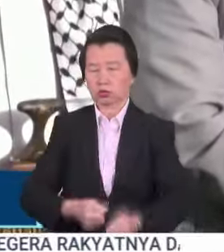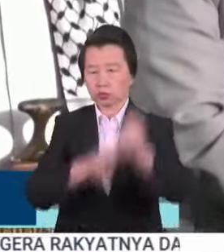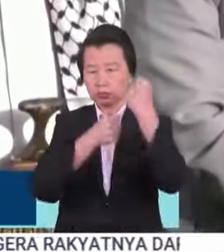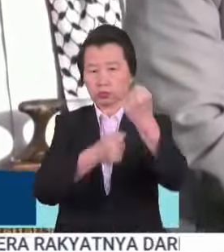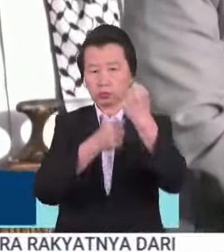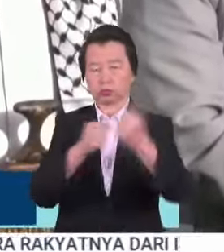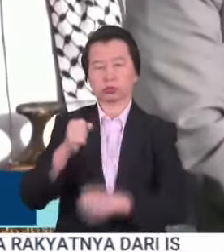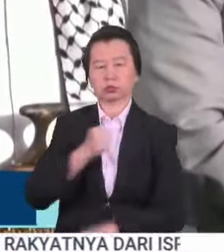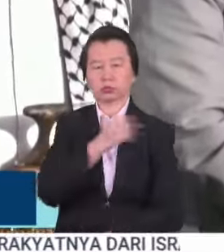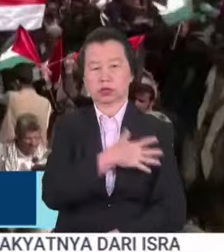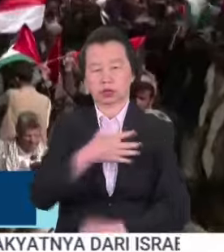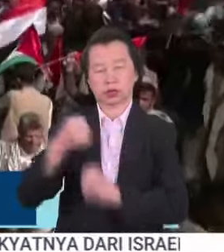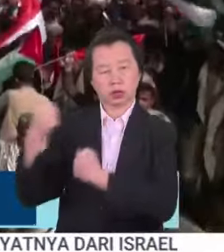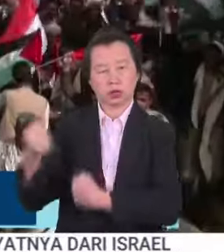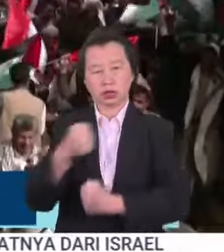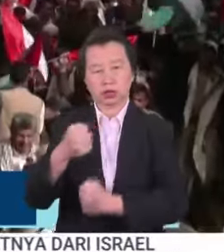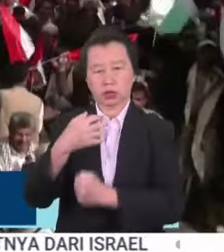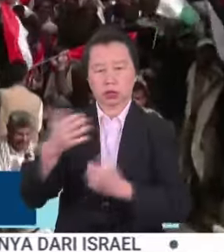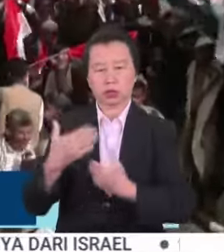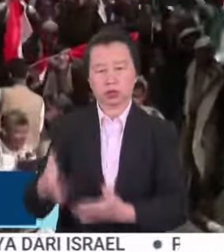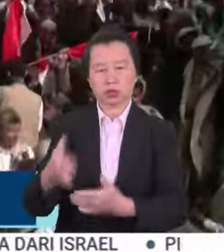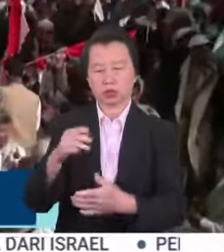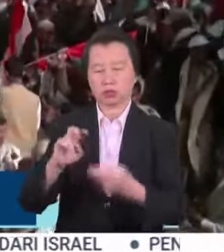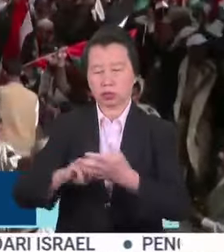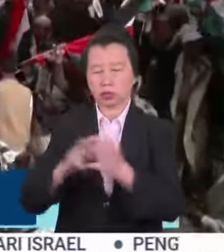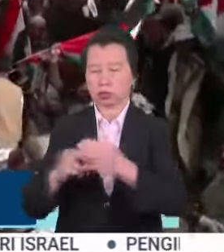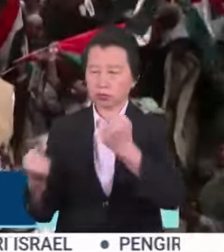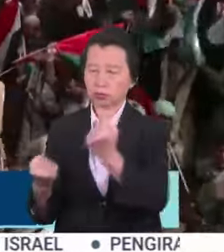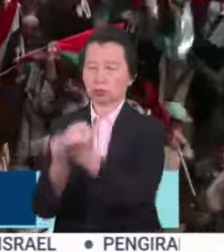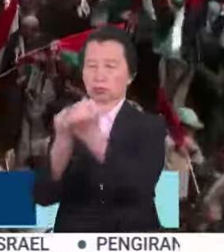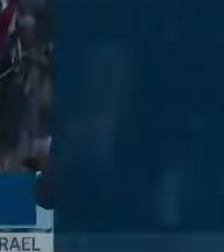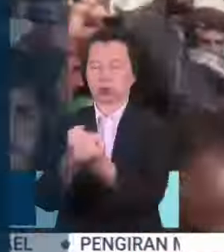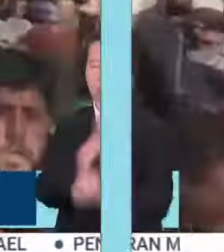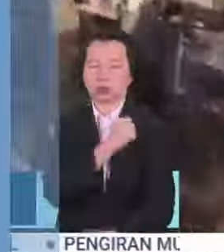bendera Palestin sambil membawa sepanduk tanda sokongan.